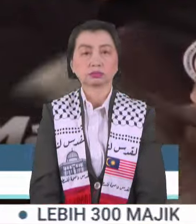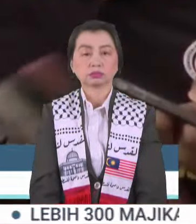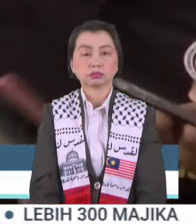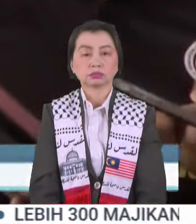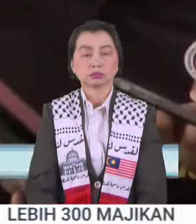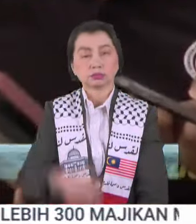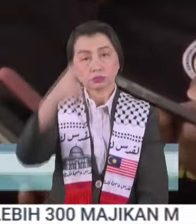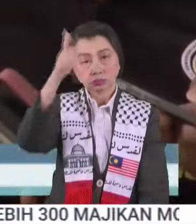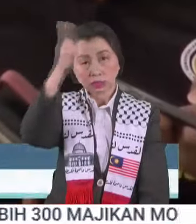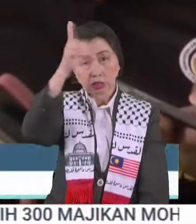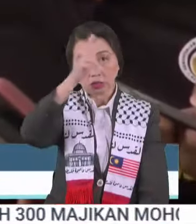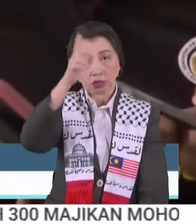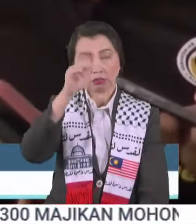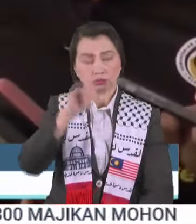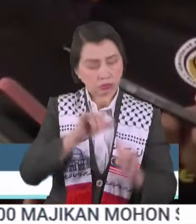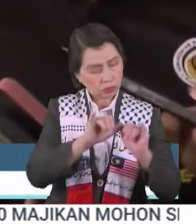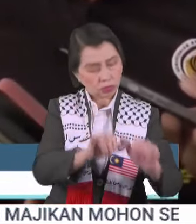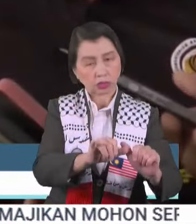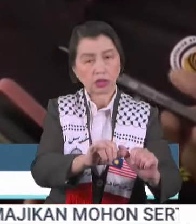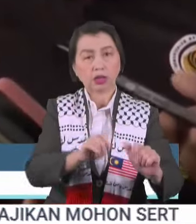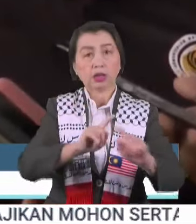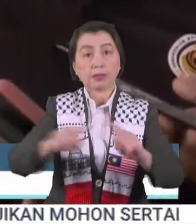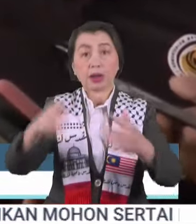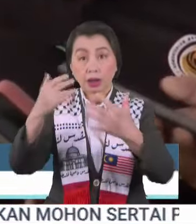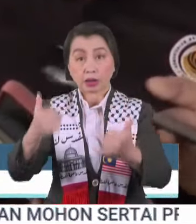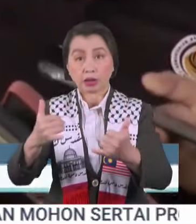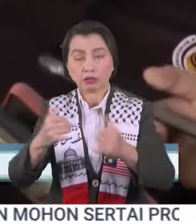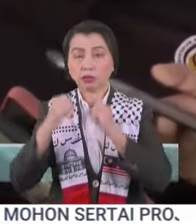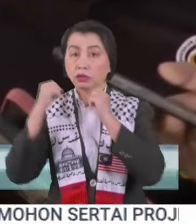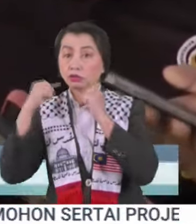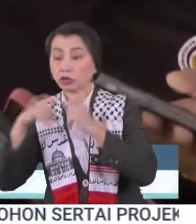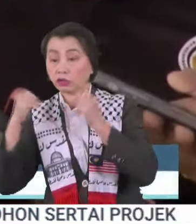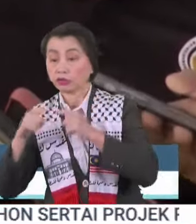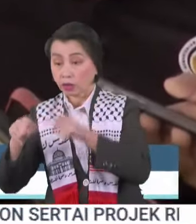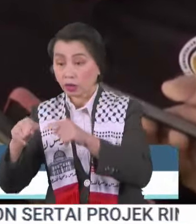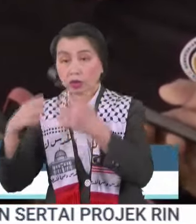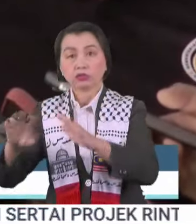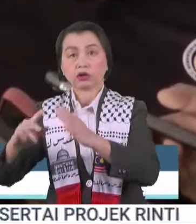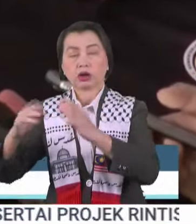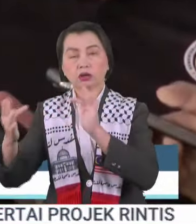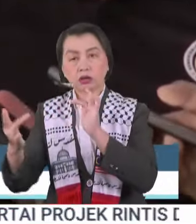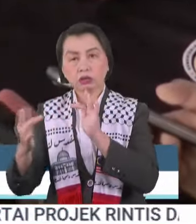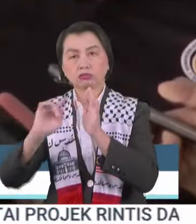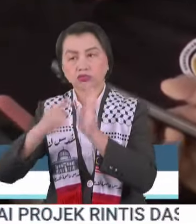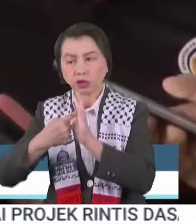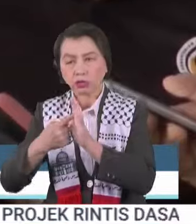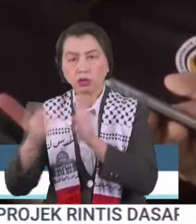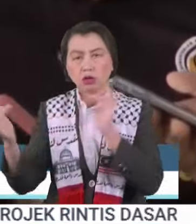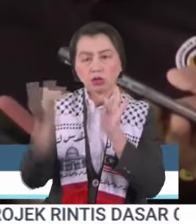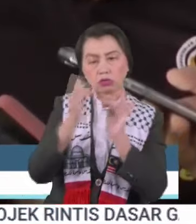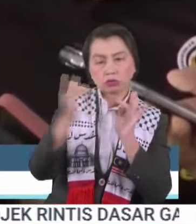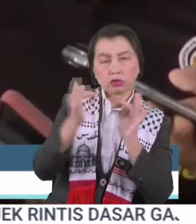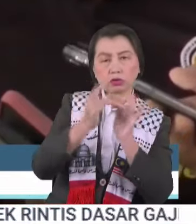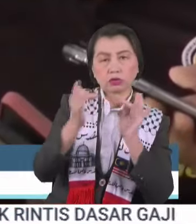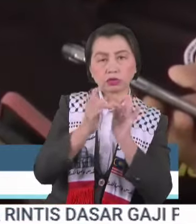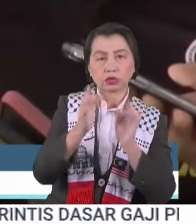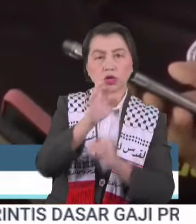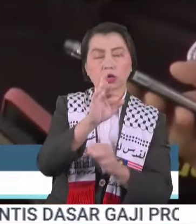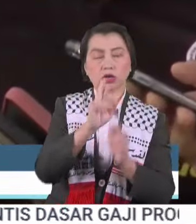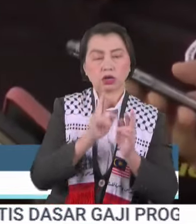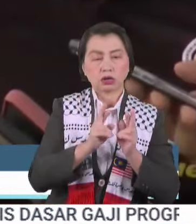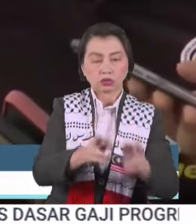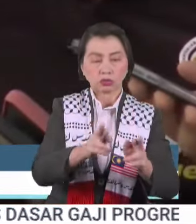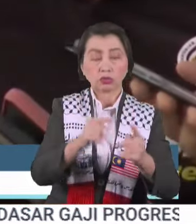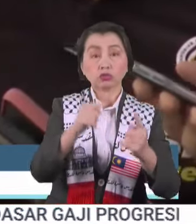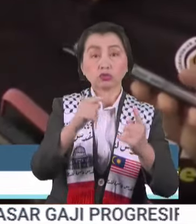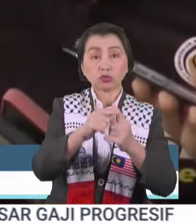Untuk kerajaan masih kekal, cuma sekarang ini pihak swasta ada yang telah mula menghubungi jawatankuasa Road to Gold untuk